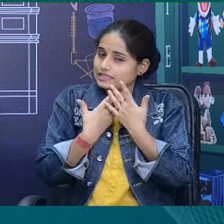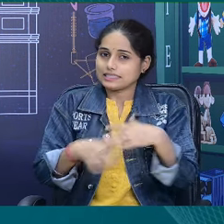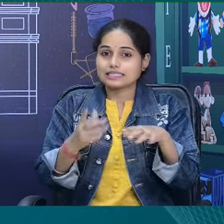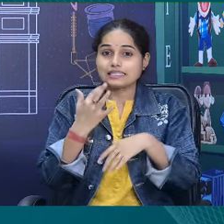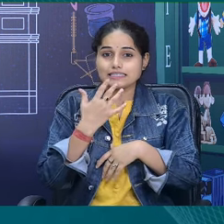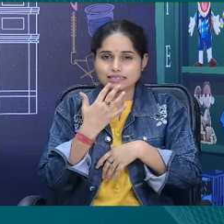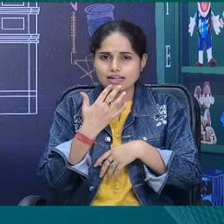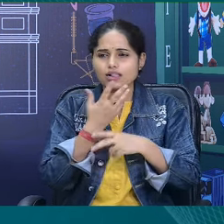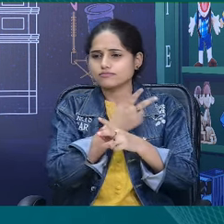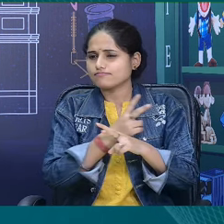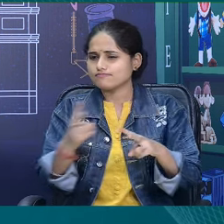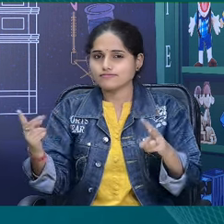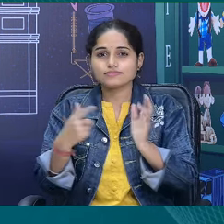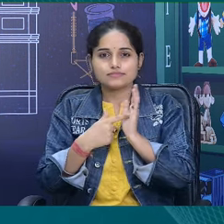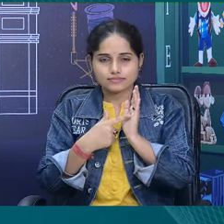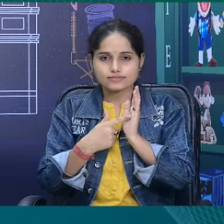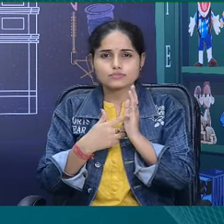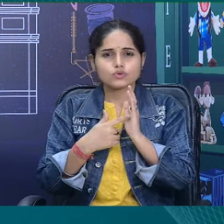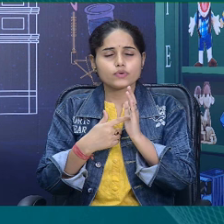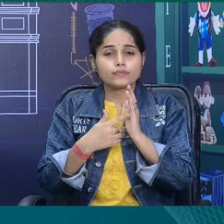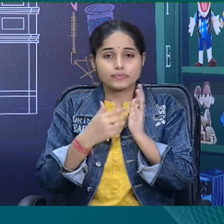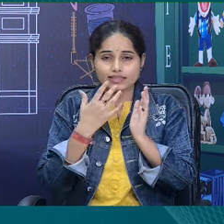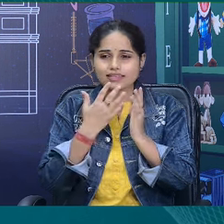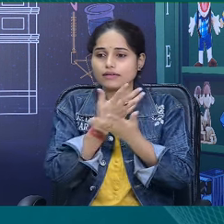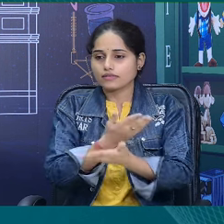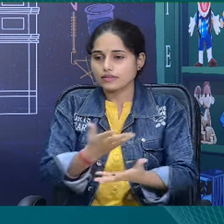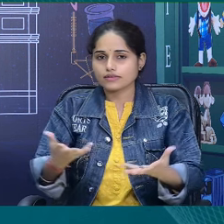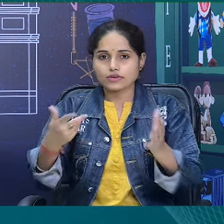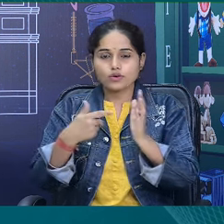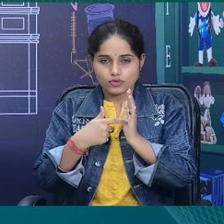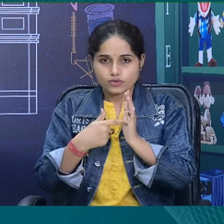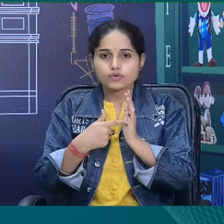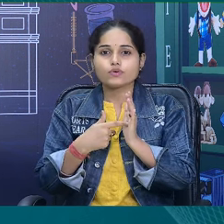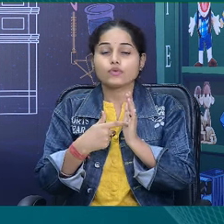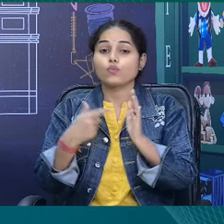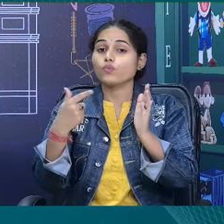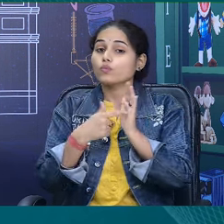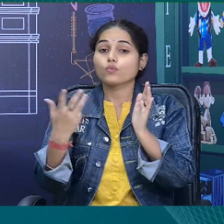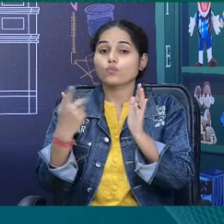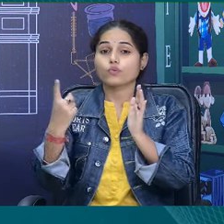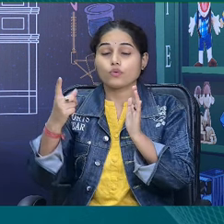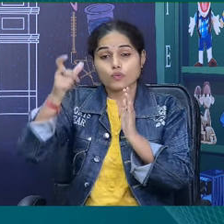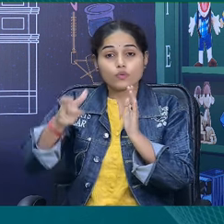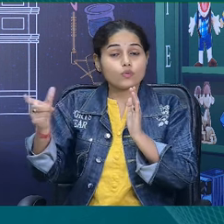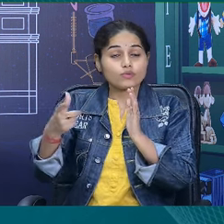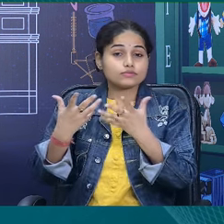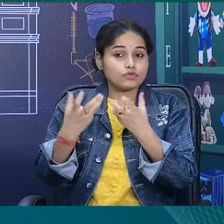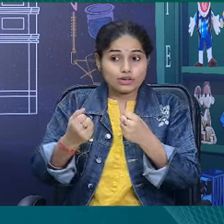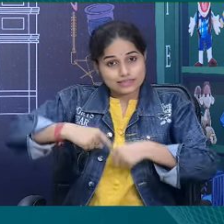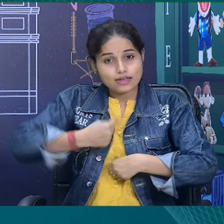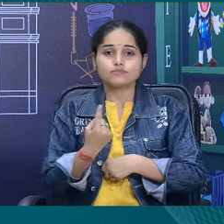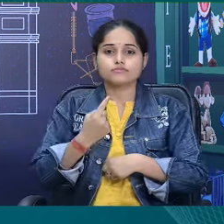कलर्स हैं जितने भी चीजें कलर्स जितने भी कलर्स हैं सर वह चाहते थे कि हम उनको खुद से